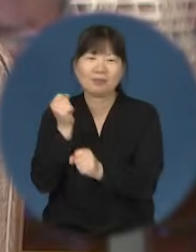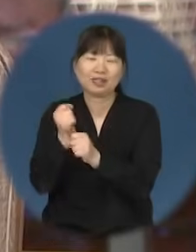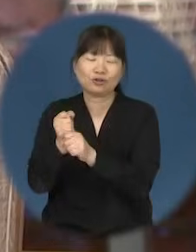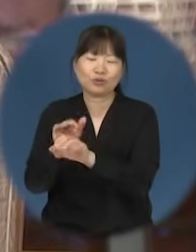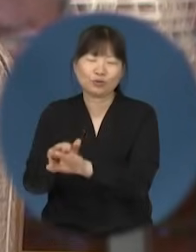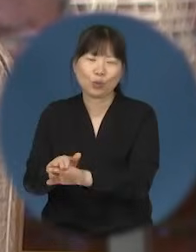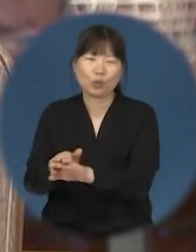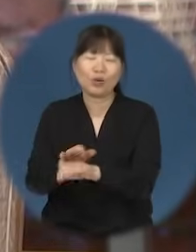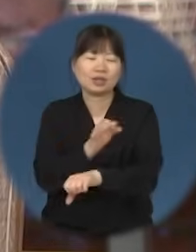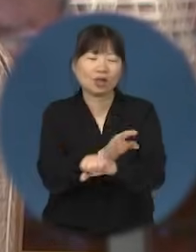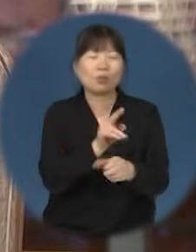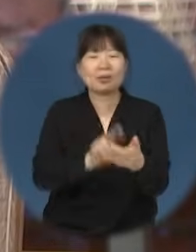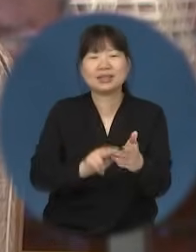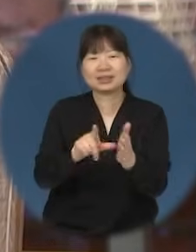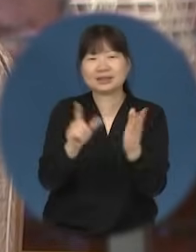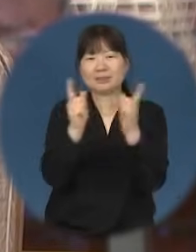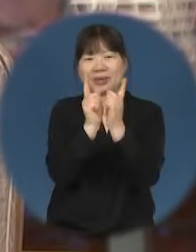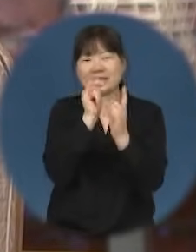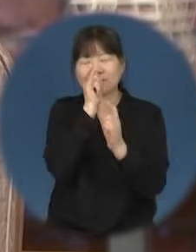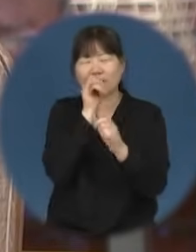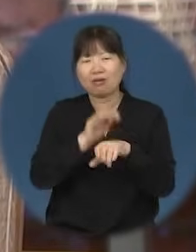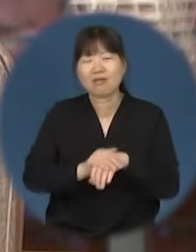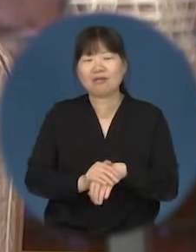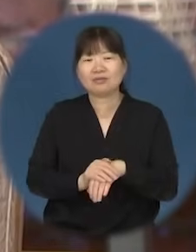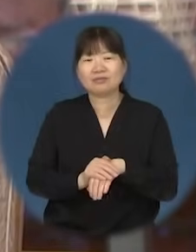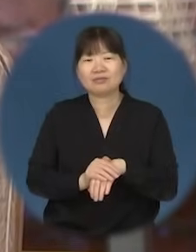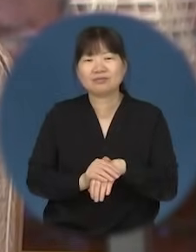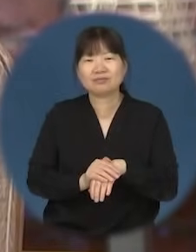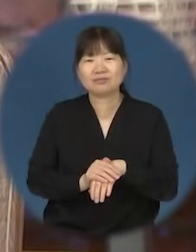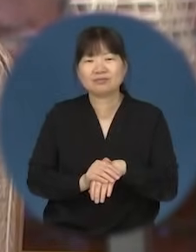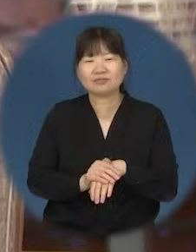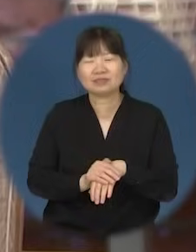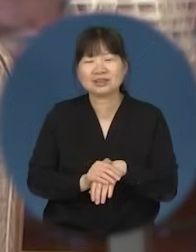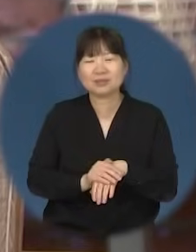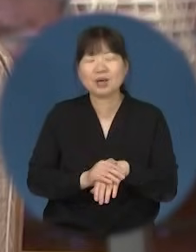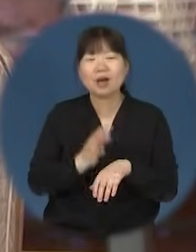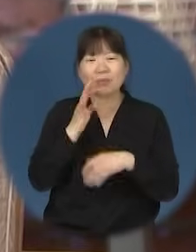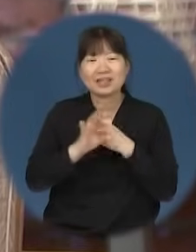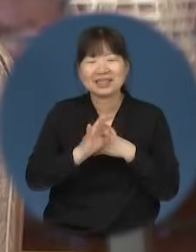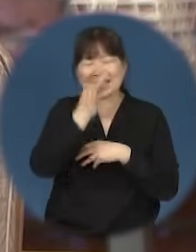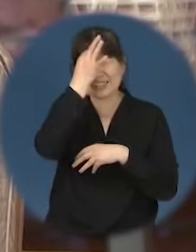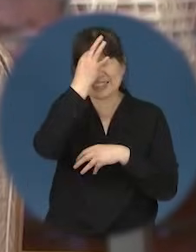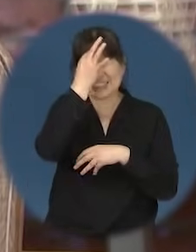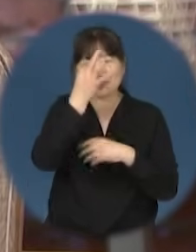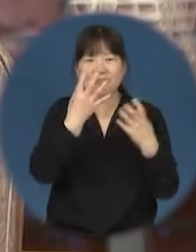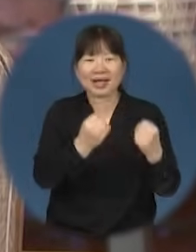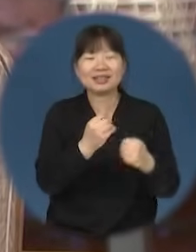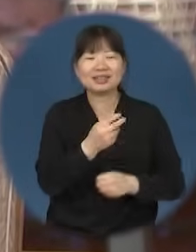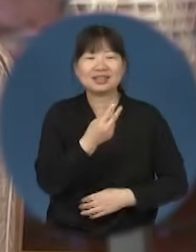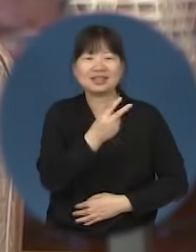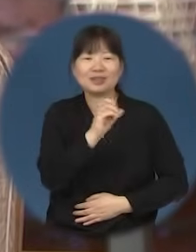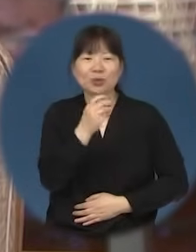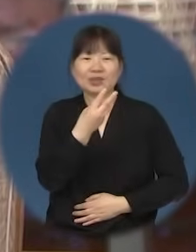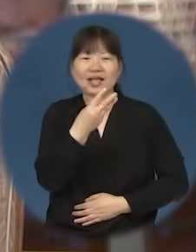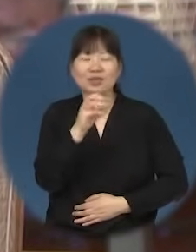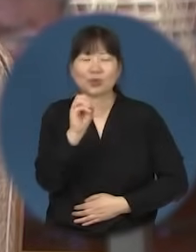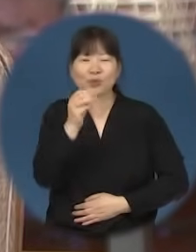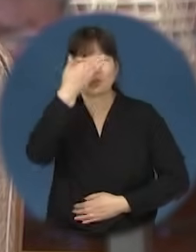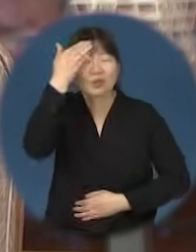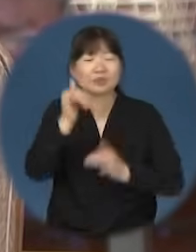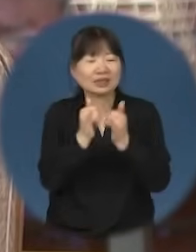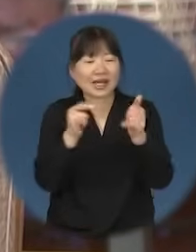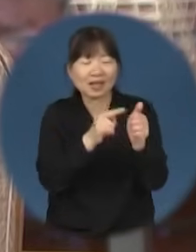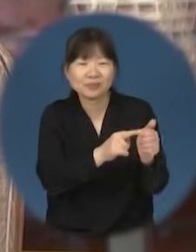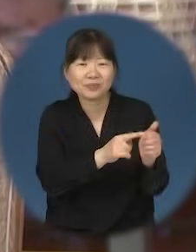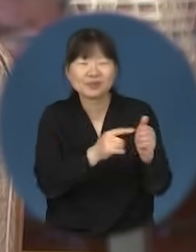거죠. 이게 제대로 되면 끼 있는 2030 많잖아요. 예, 예. 그러면 그분들이